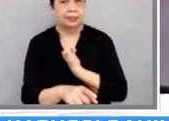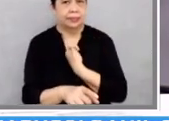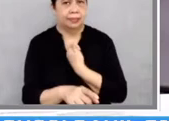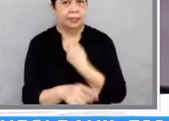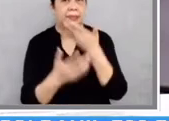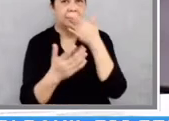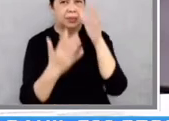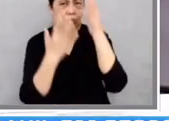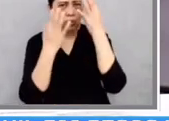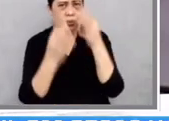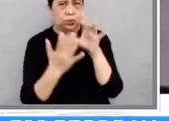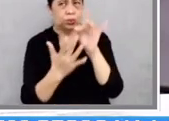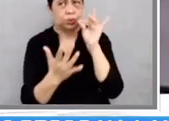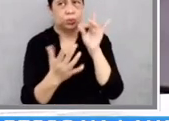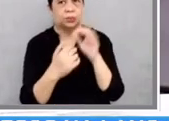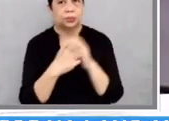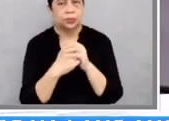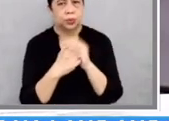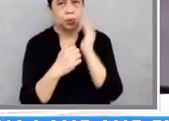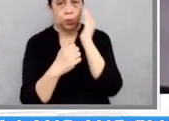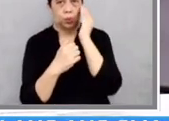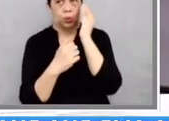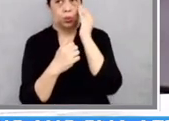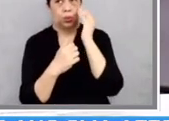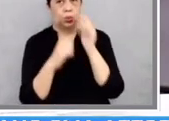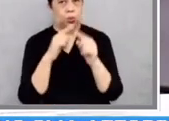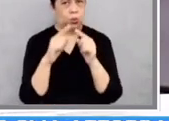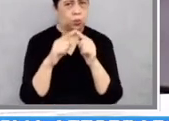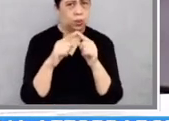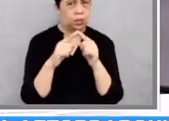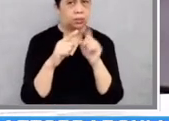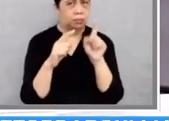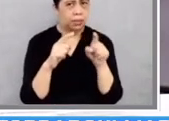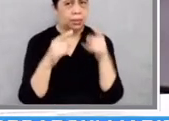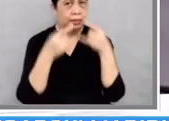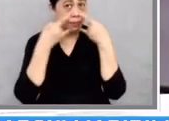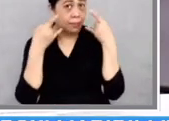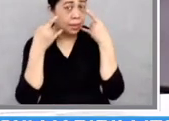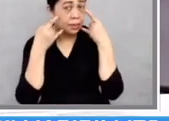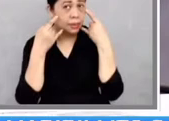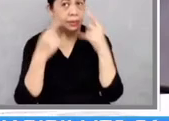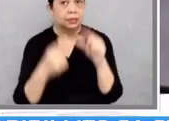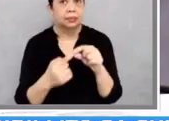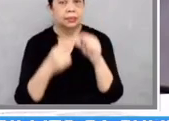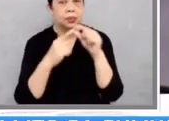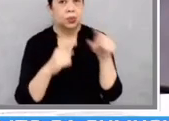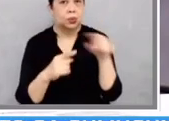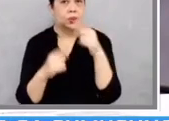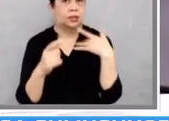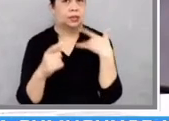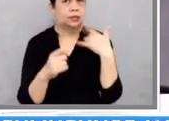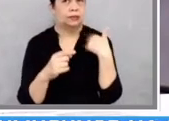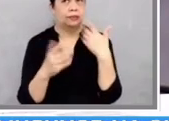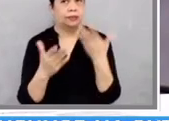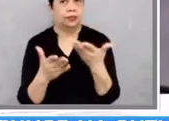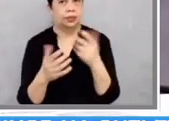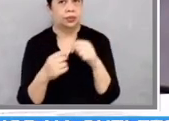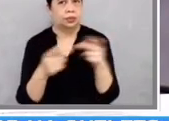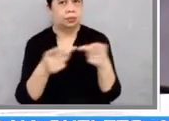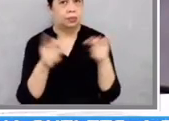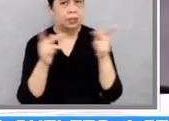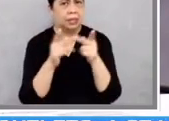natin na alam natin kung kailan tayo magmamask, lalong-lalo na po kung ito po ay isang lugar na